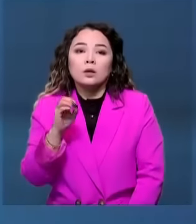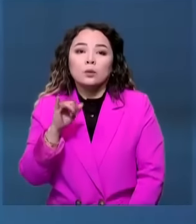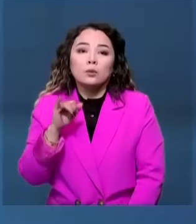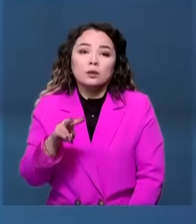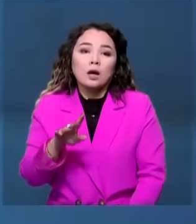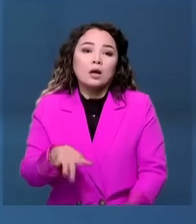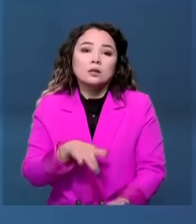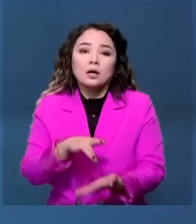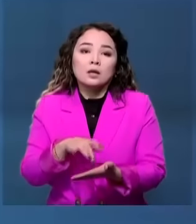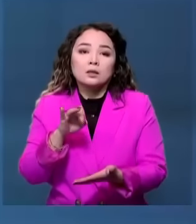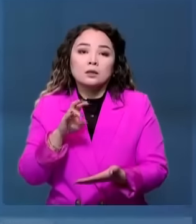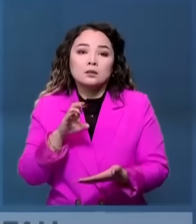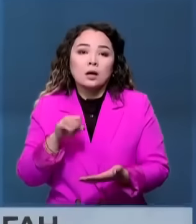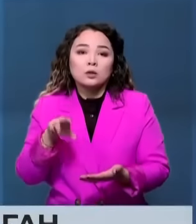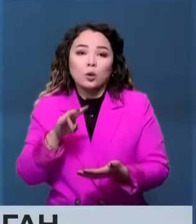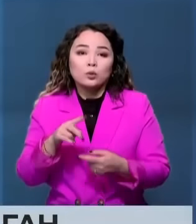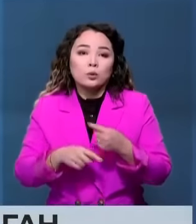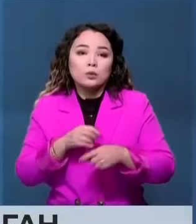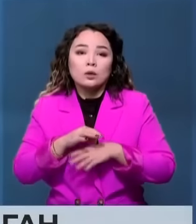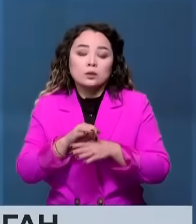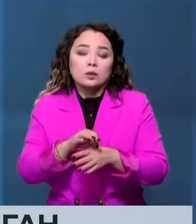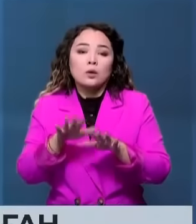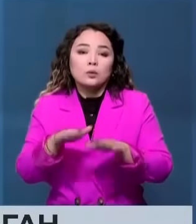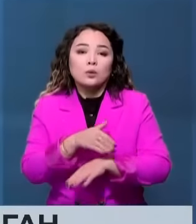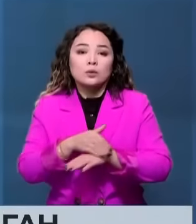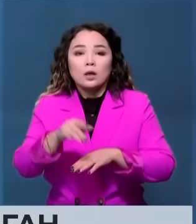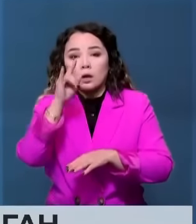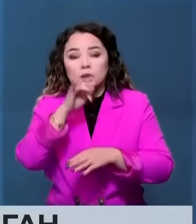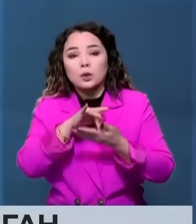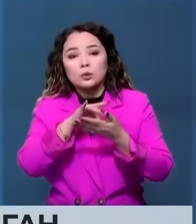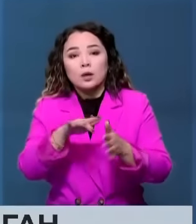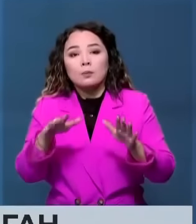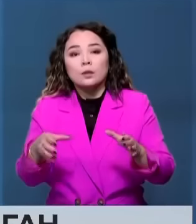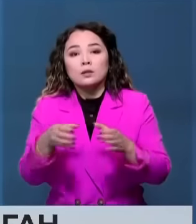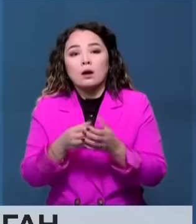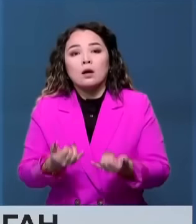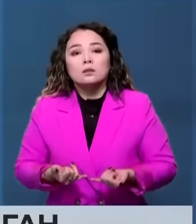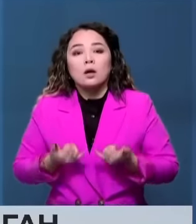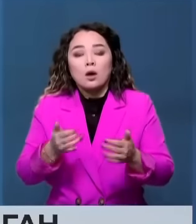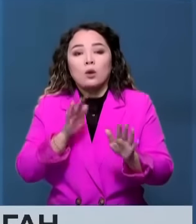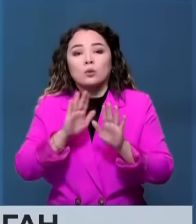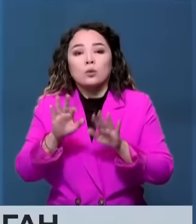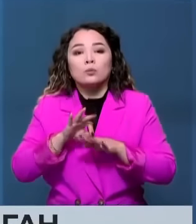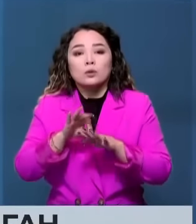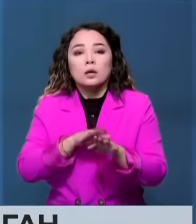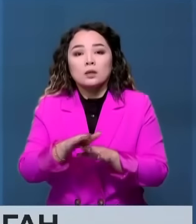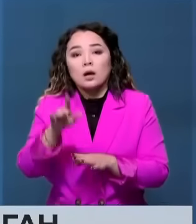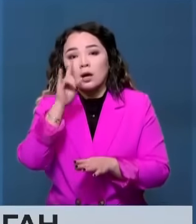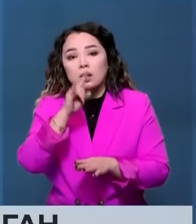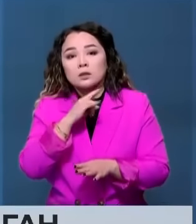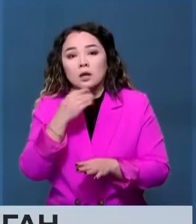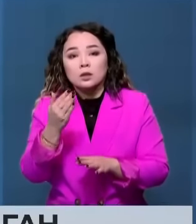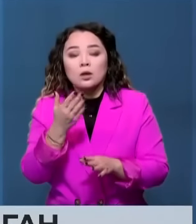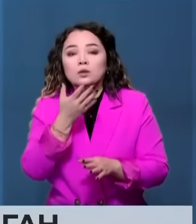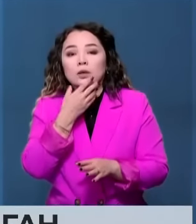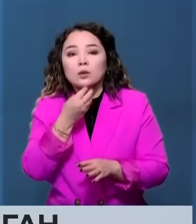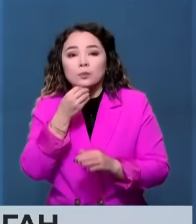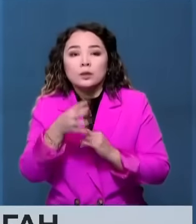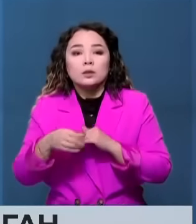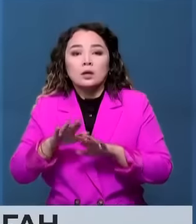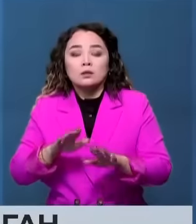Сеул қаласының Инсадон дәстүрлі өнер көшесінде Қазақстанның туристік әлеуетіне арналған көрме өтіп жатыр. Онда Қазақстанның көрікті